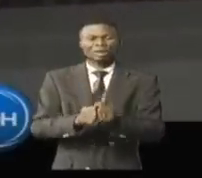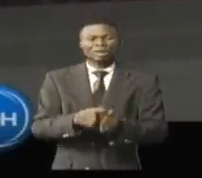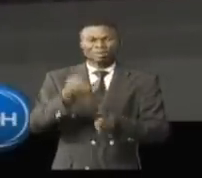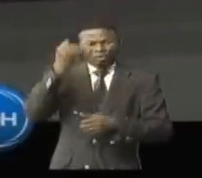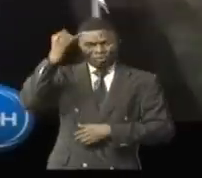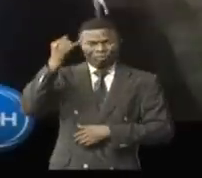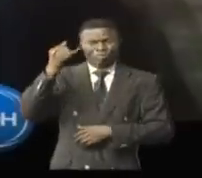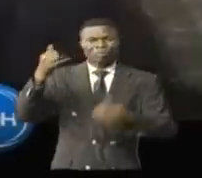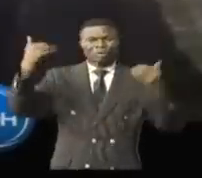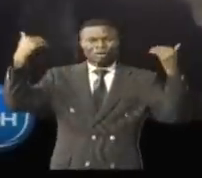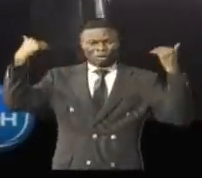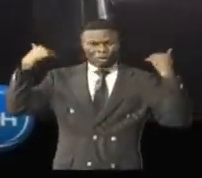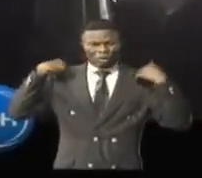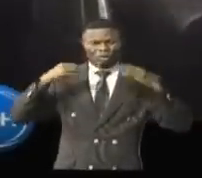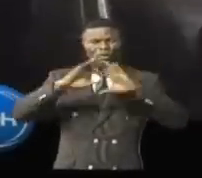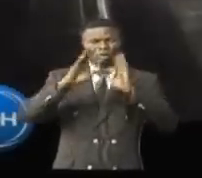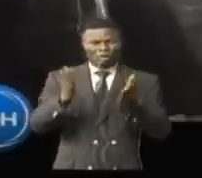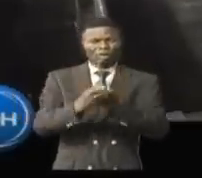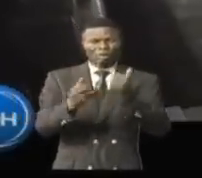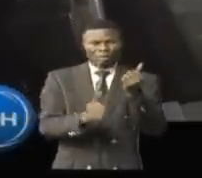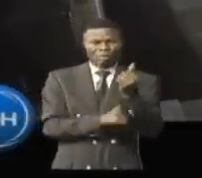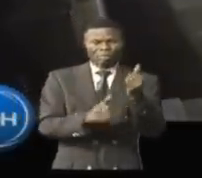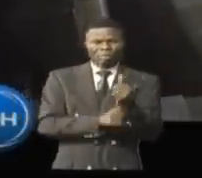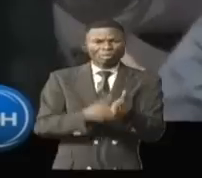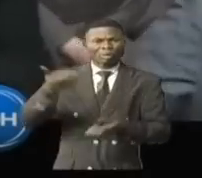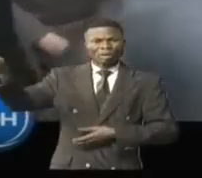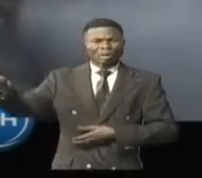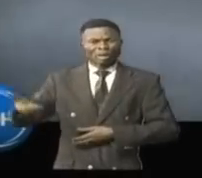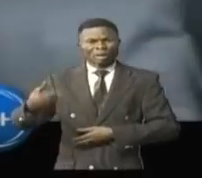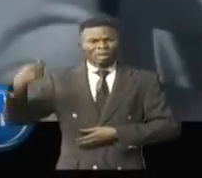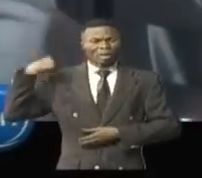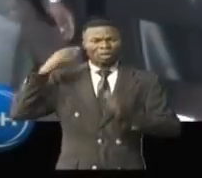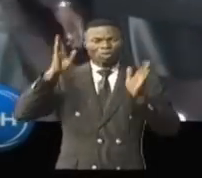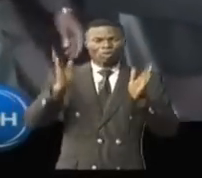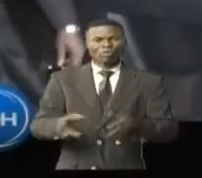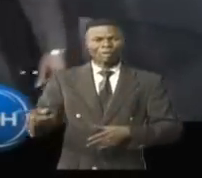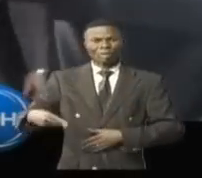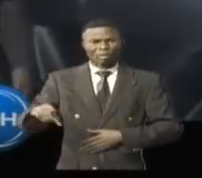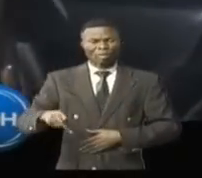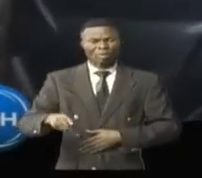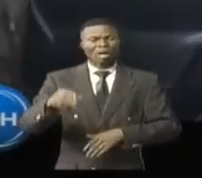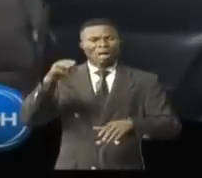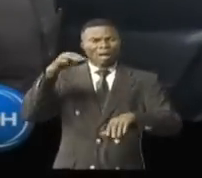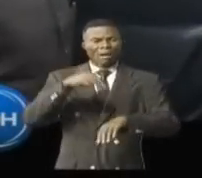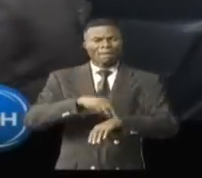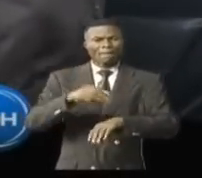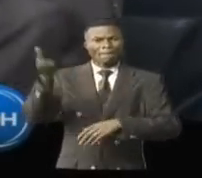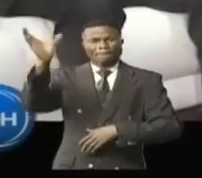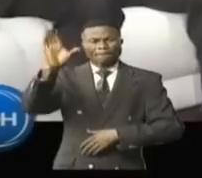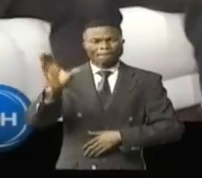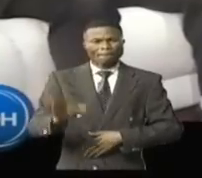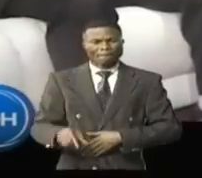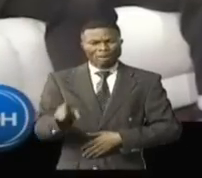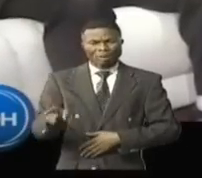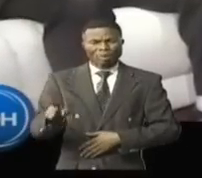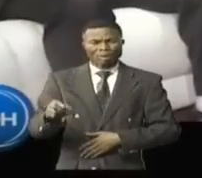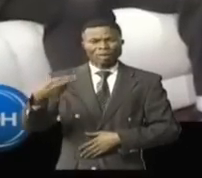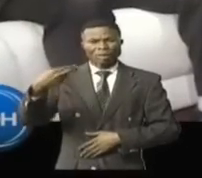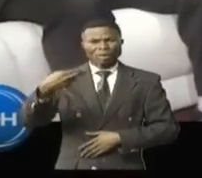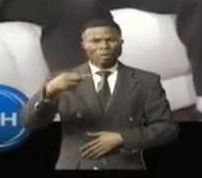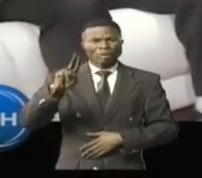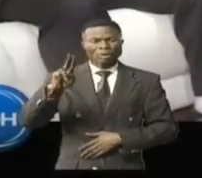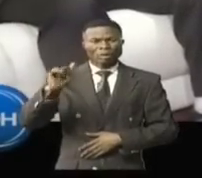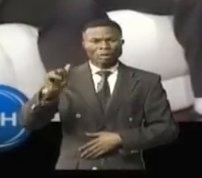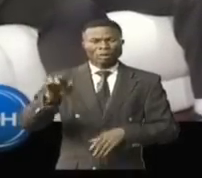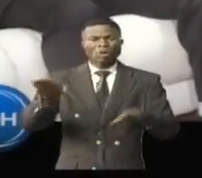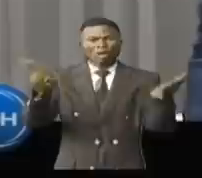la territoriale et toute son équipe ont été reçus par le gouverneur de la province du Congo central, Guy Bandou Dungidi. La